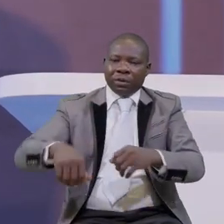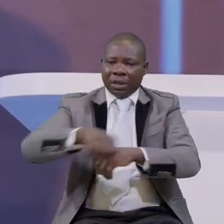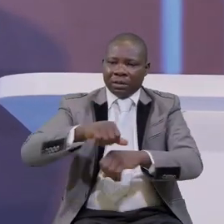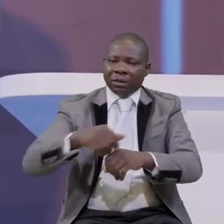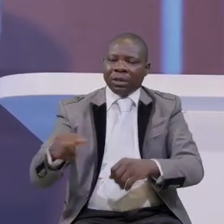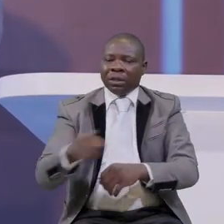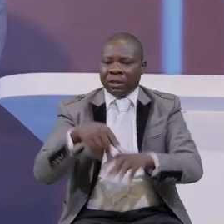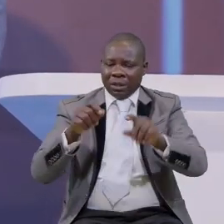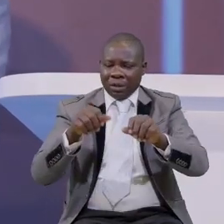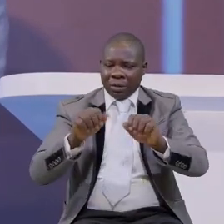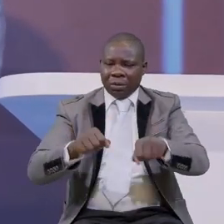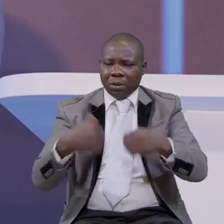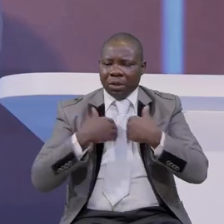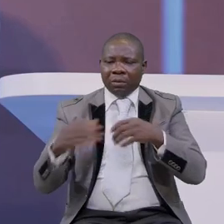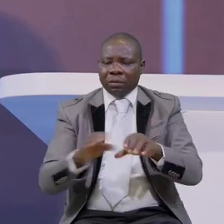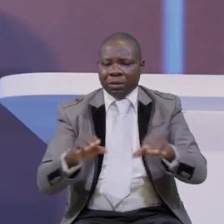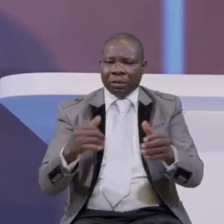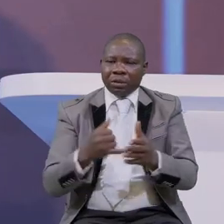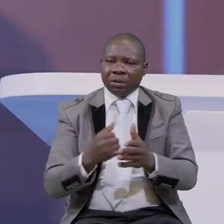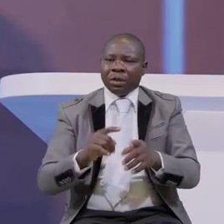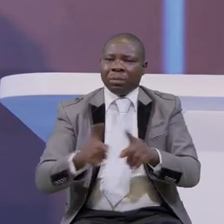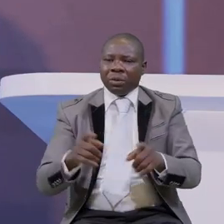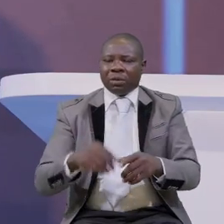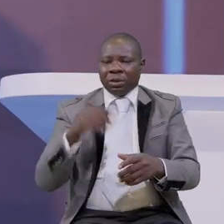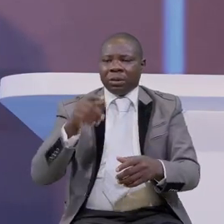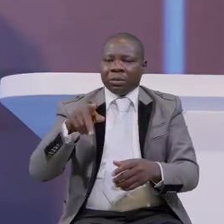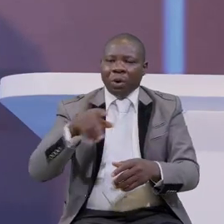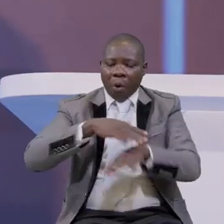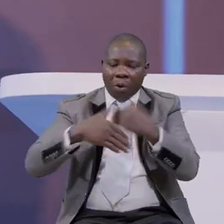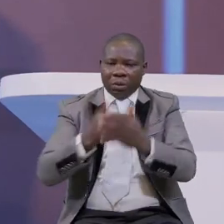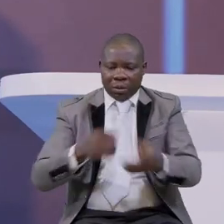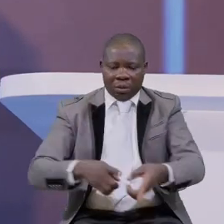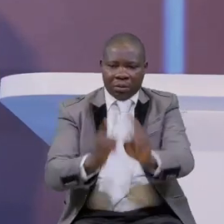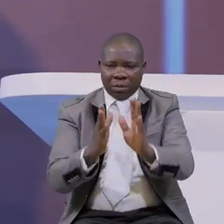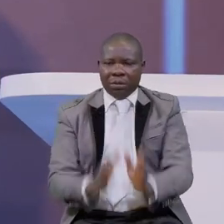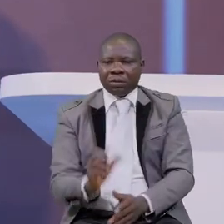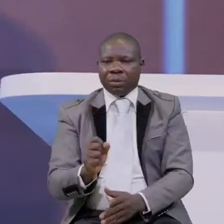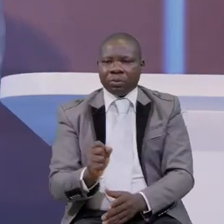faire, mais Pierre, Jacques et Jean, Matthieu et Jean aussi,